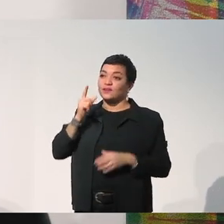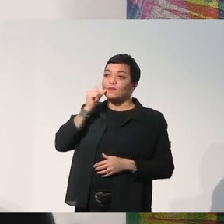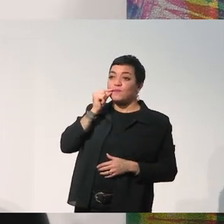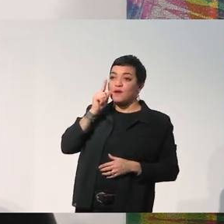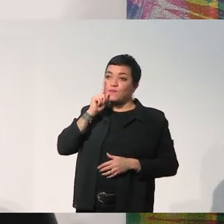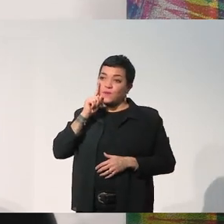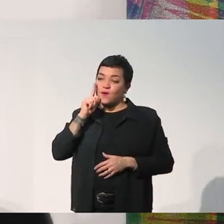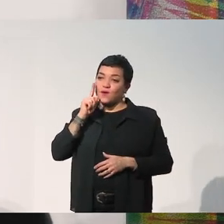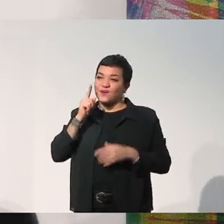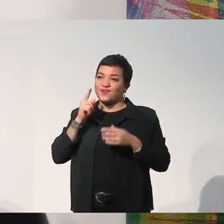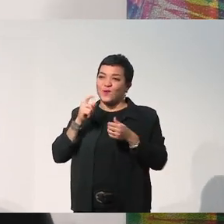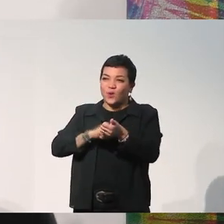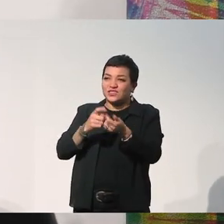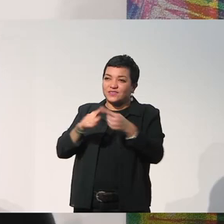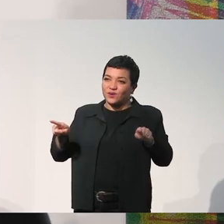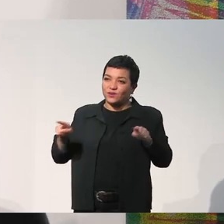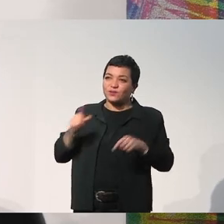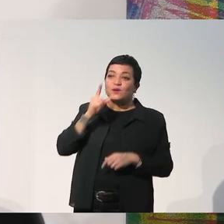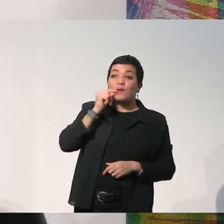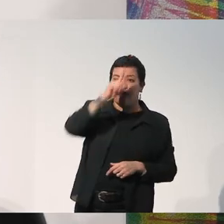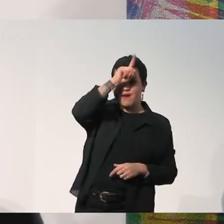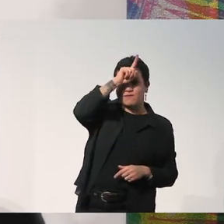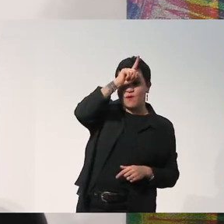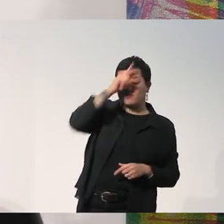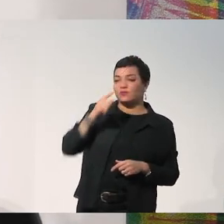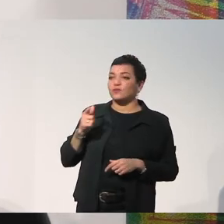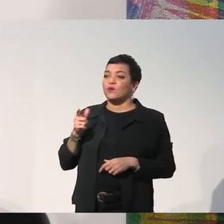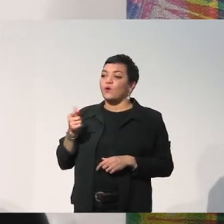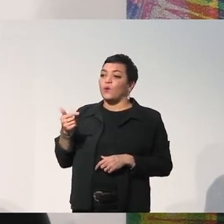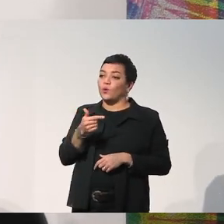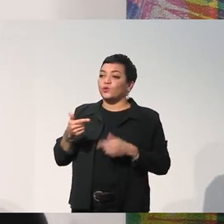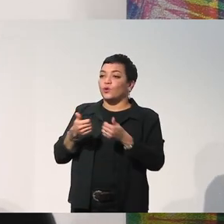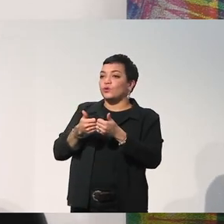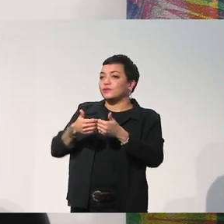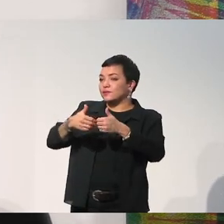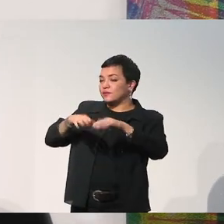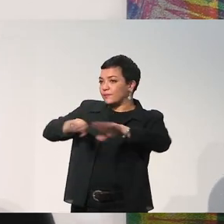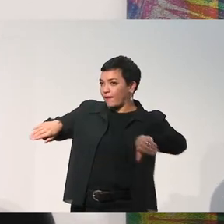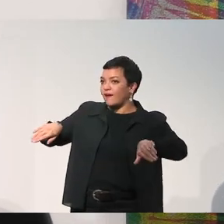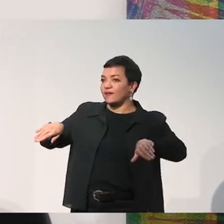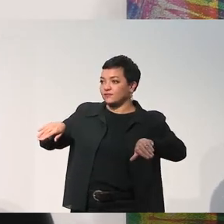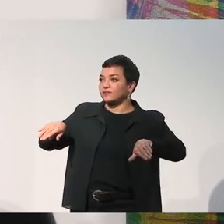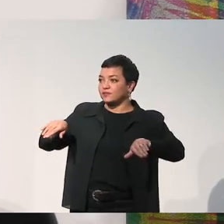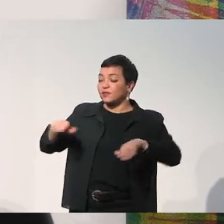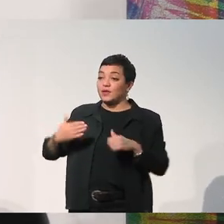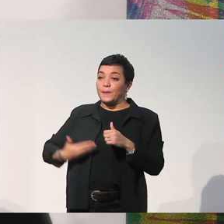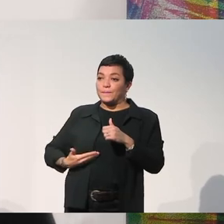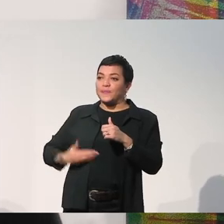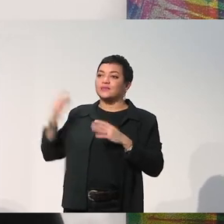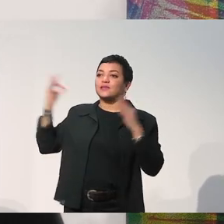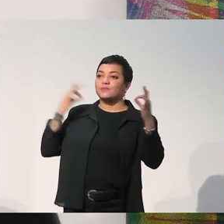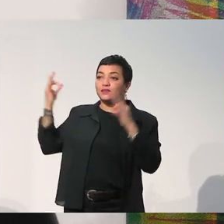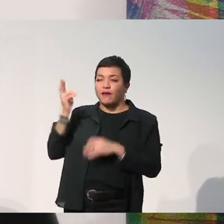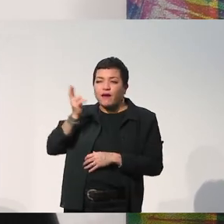père était allemand et mes parents étaient séparés. Donc dans une famille juste avec une mère célibataire, c'était une très grande rareté à l'époque. Et